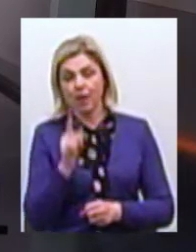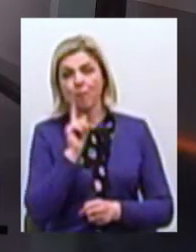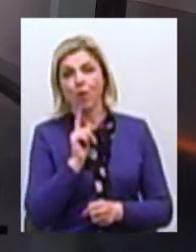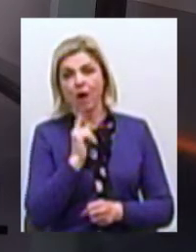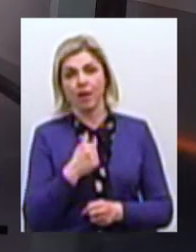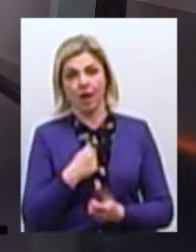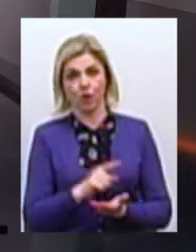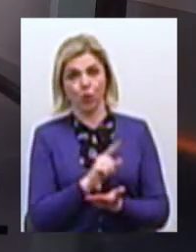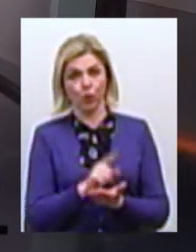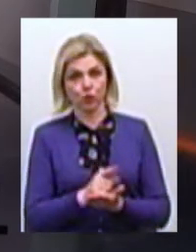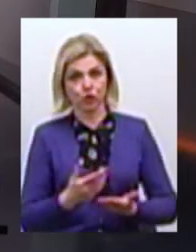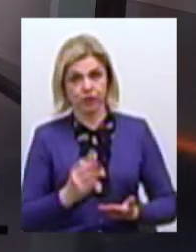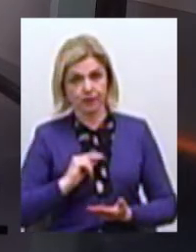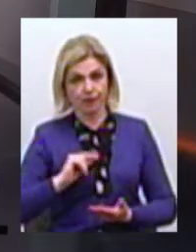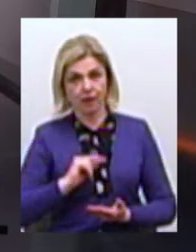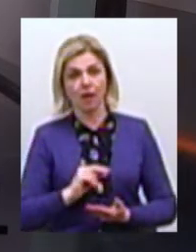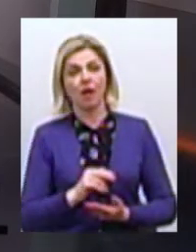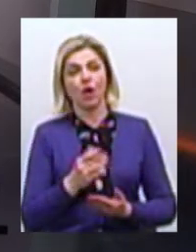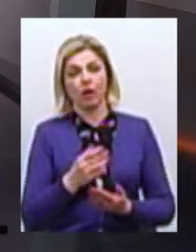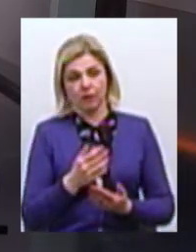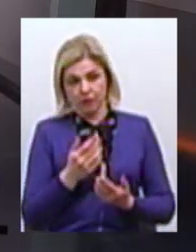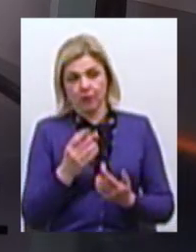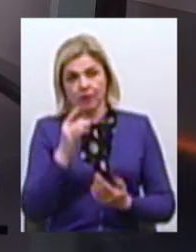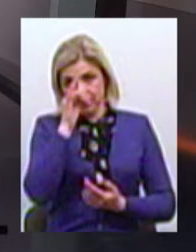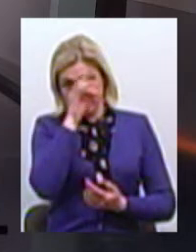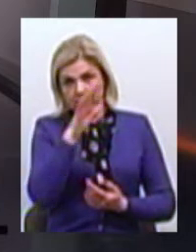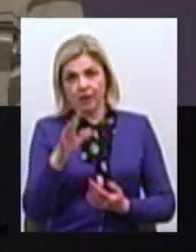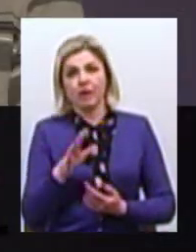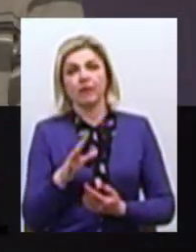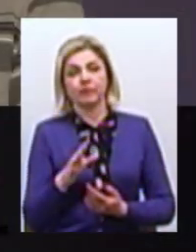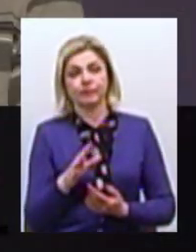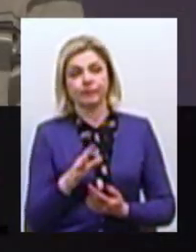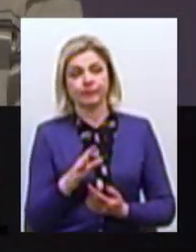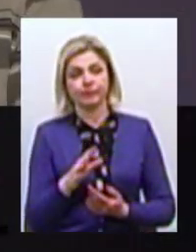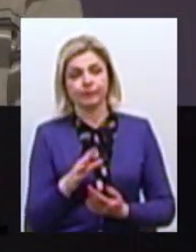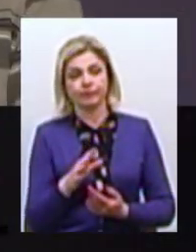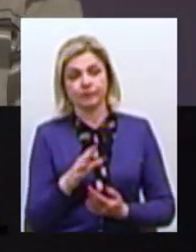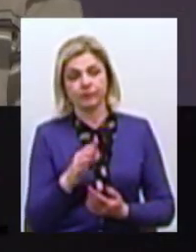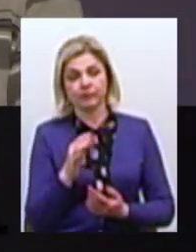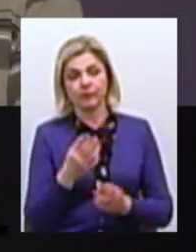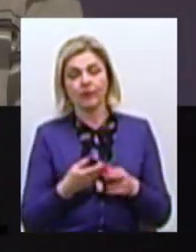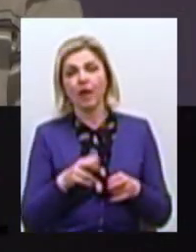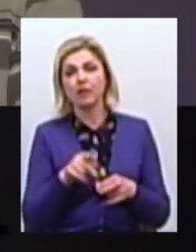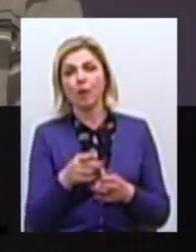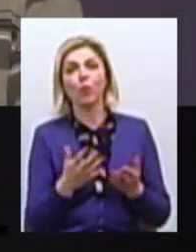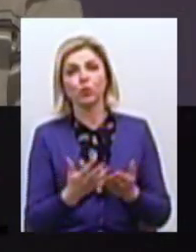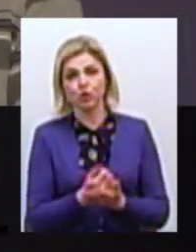должности, публичности предприятия, мы вывели предприятие в публичную плоскость. То есть это